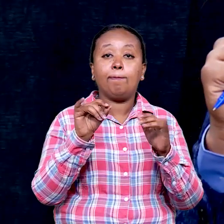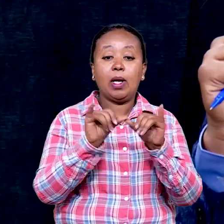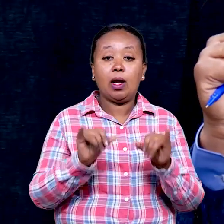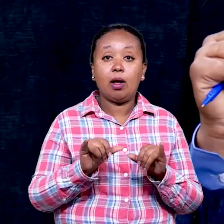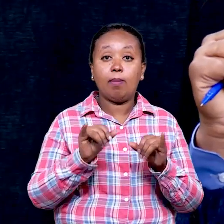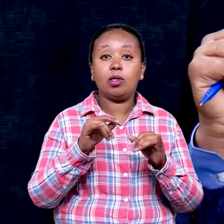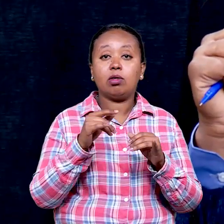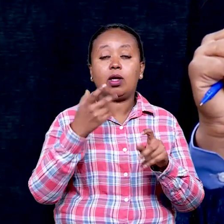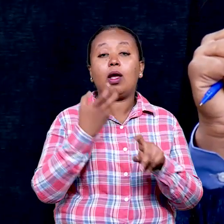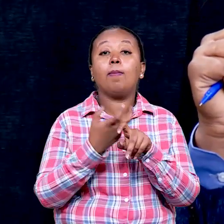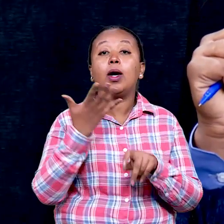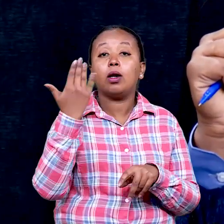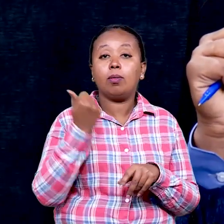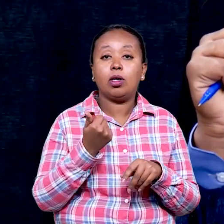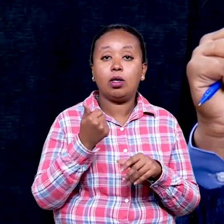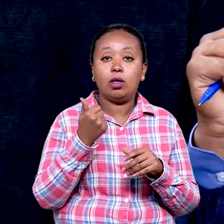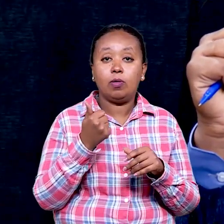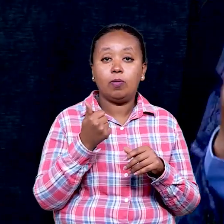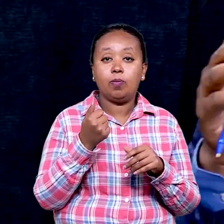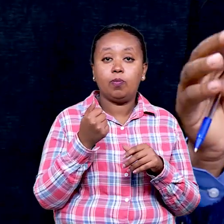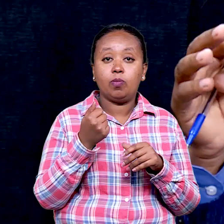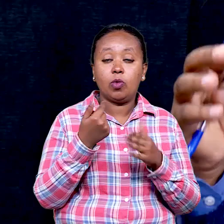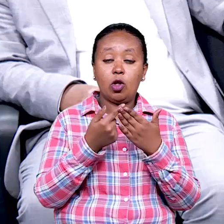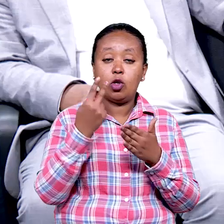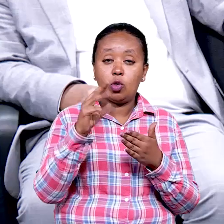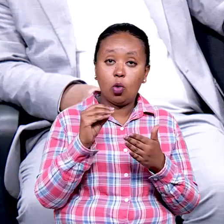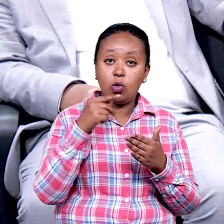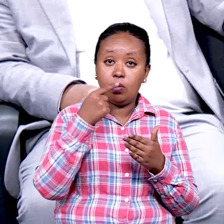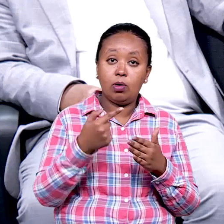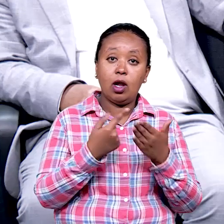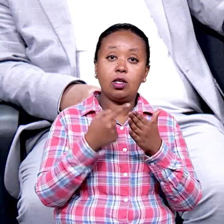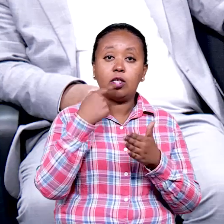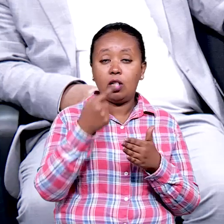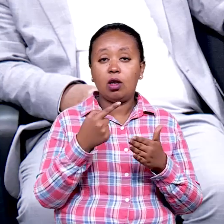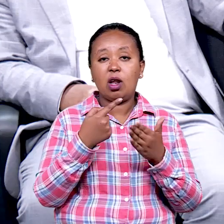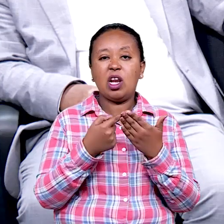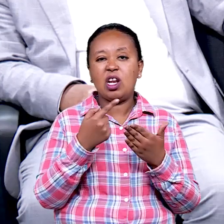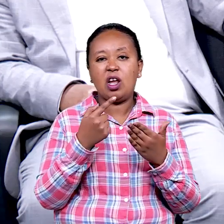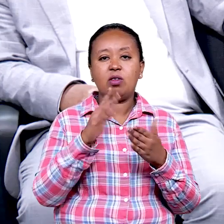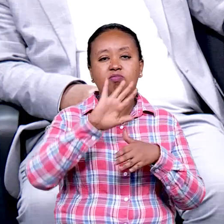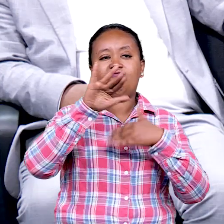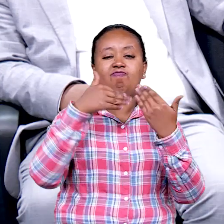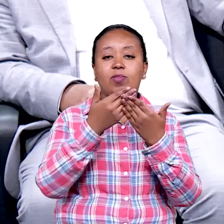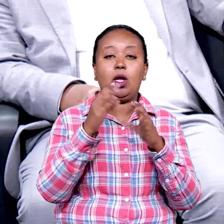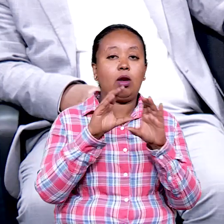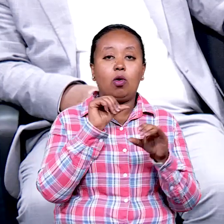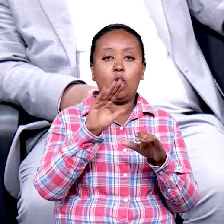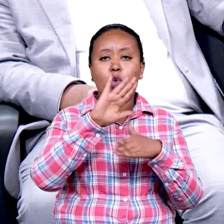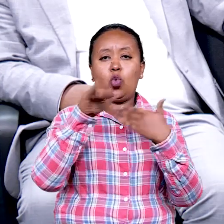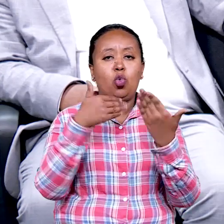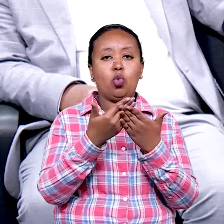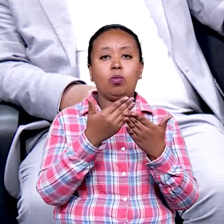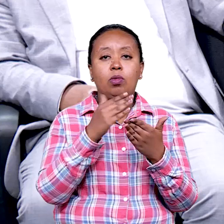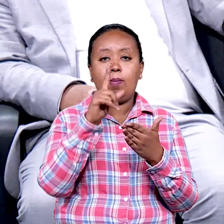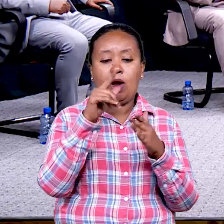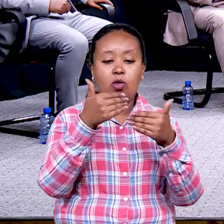ነበረ። ሶ ይሄን ስል ግን እንደው እንትን እያልኩ አይደለም፣ ሀስቲ ጀነራላይዝ እያረኩት ሁሉንም ሚዲያ በአንድ